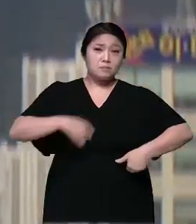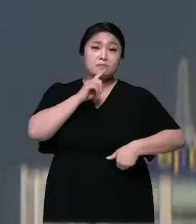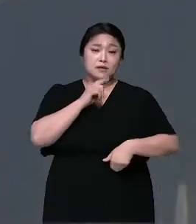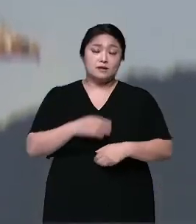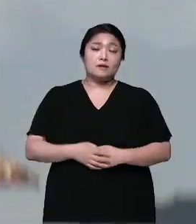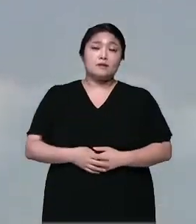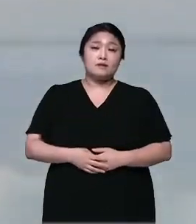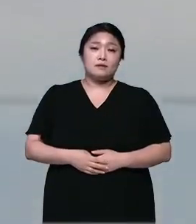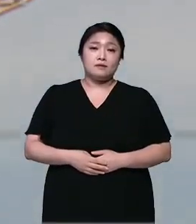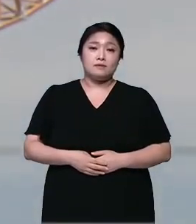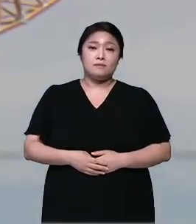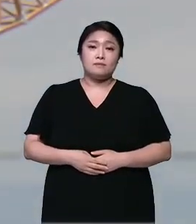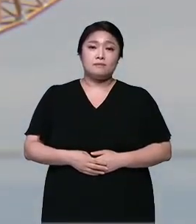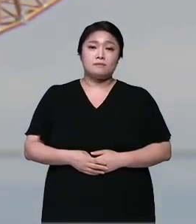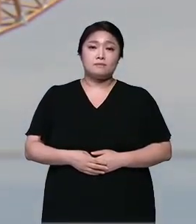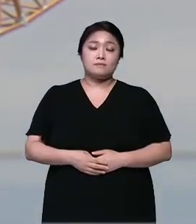kbc 박성호 입니다